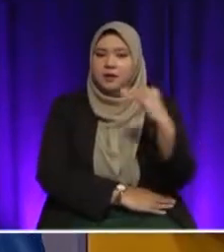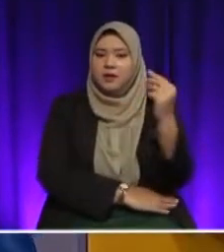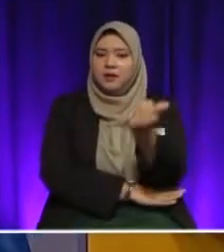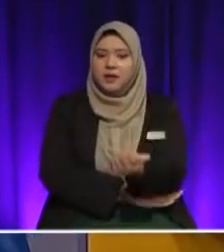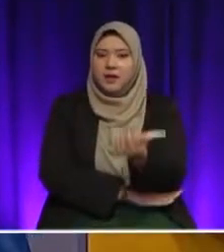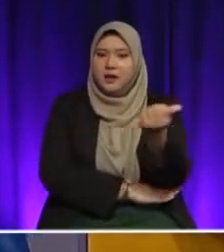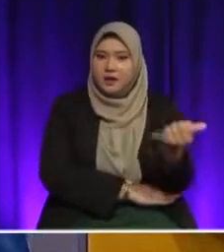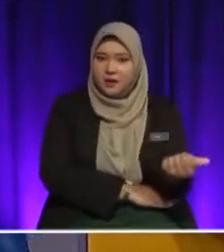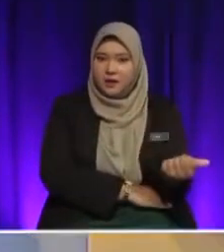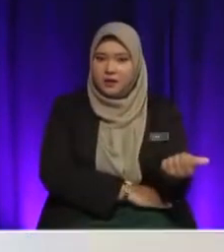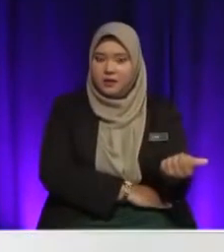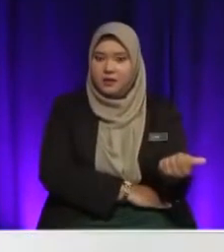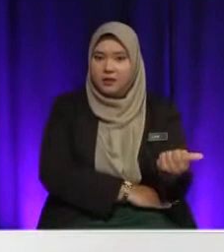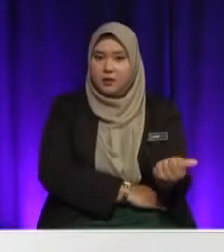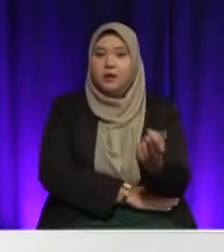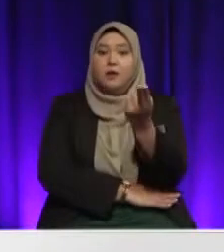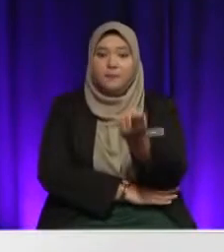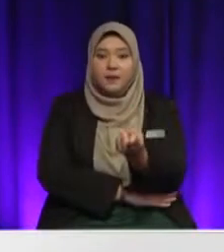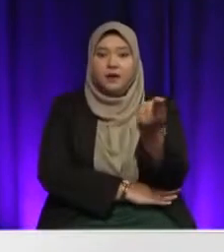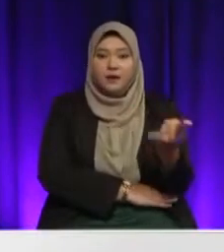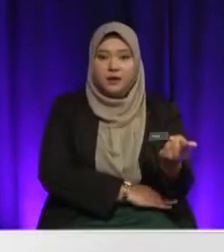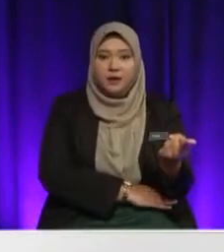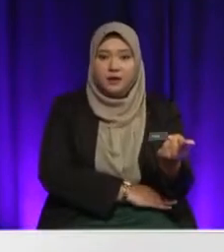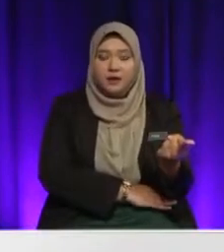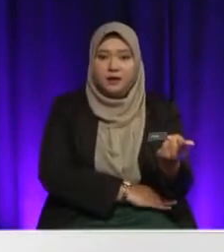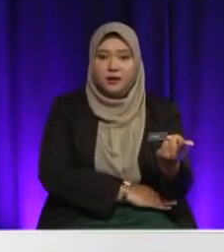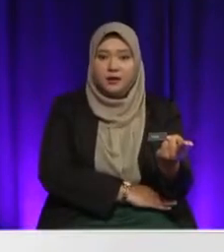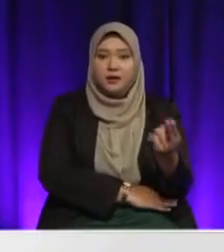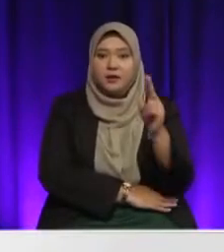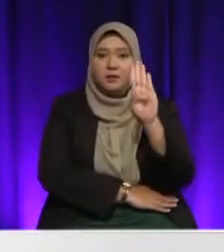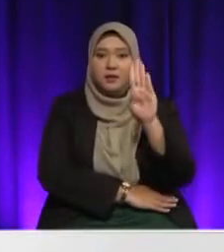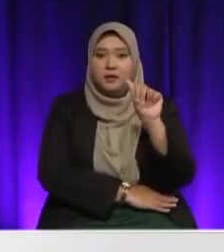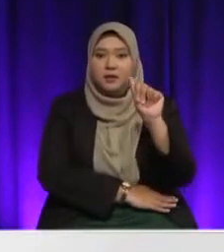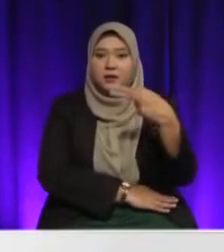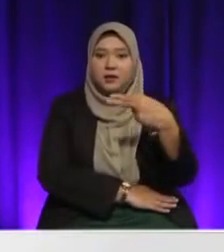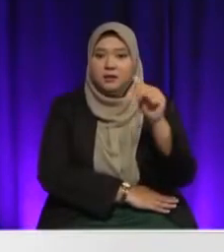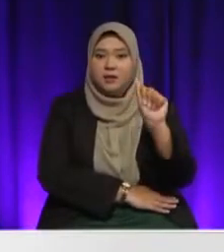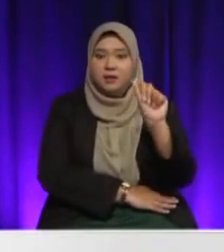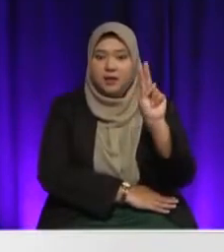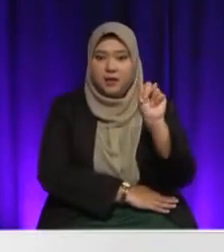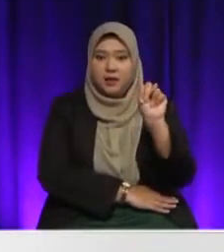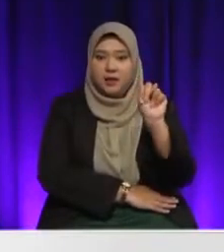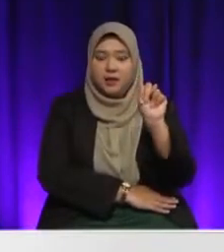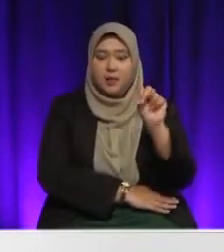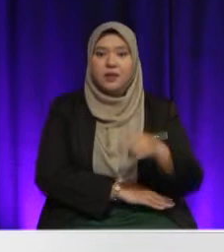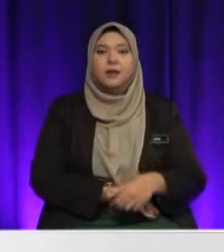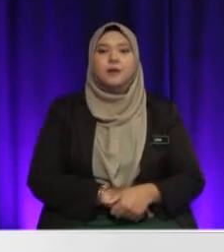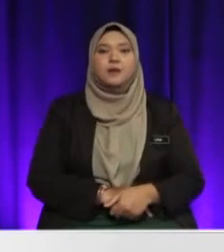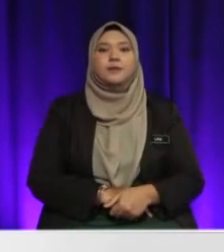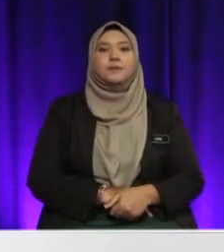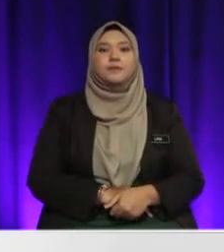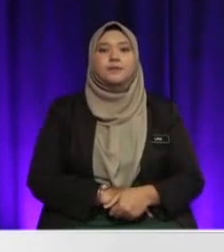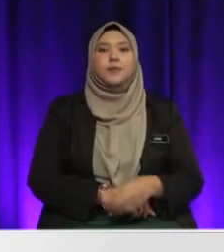bahan yang diolah untuk menjadi satu bendera lain contohnya daripada Febri menjadi pakaian